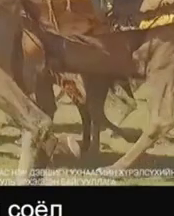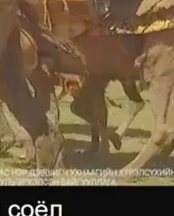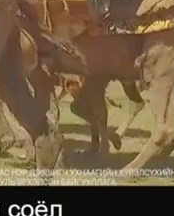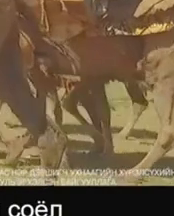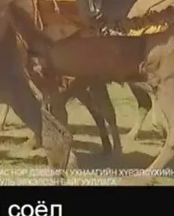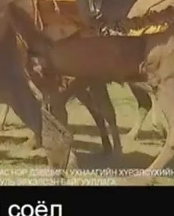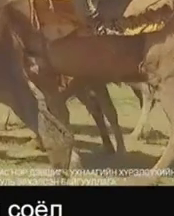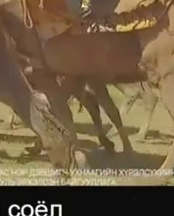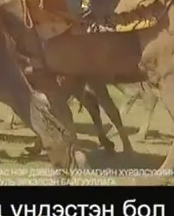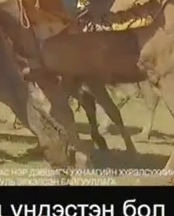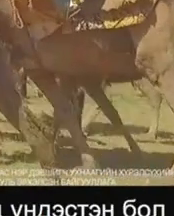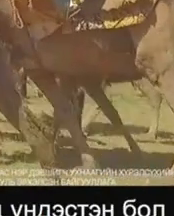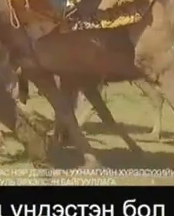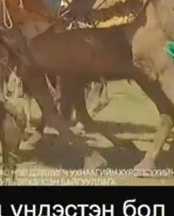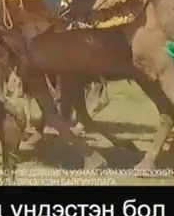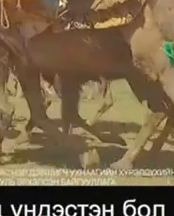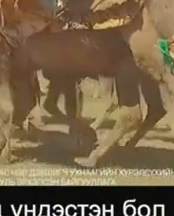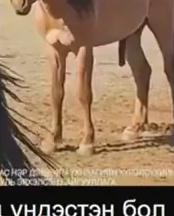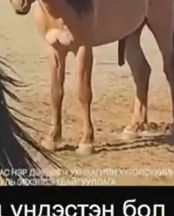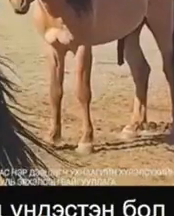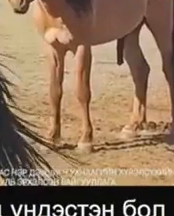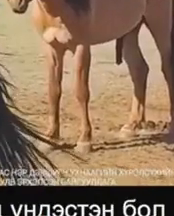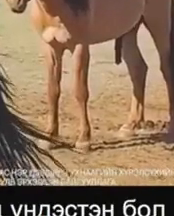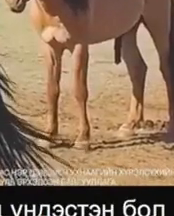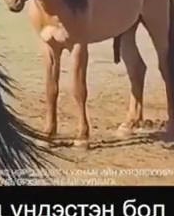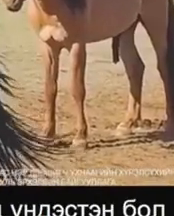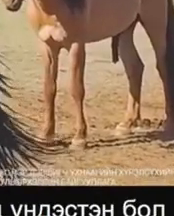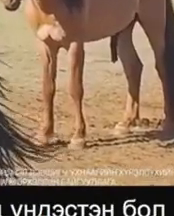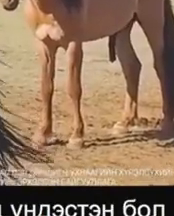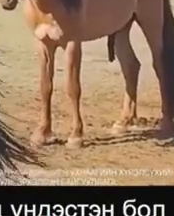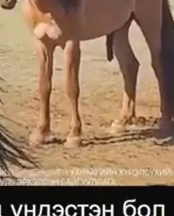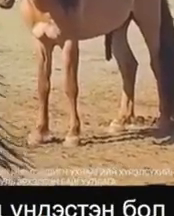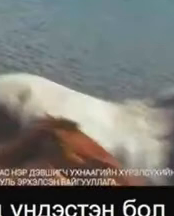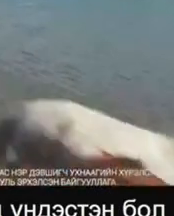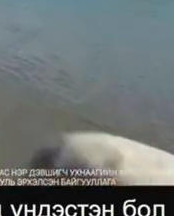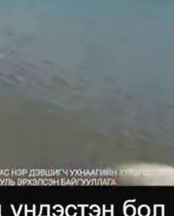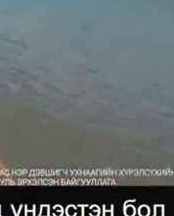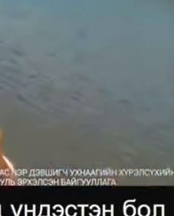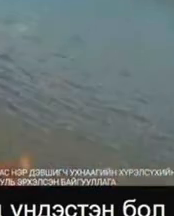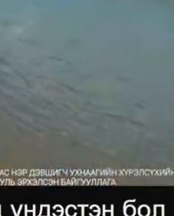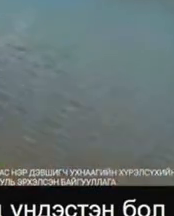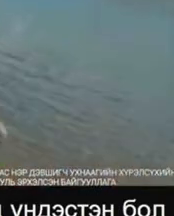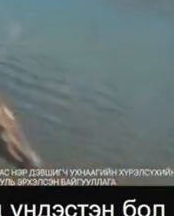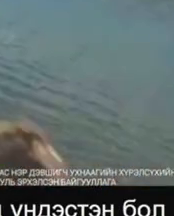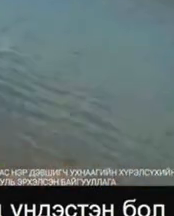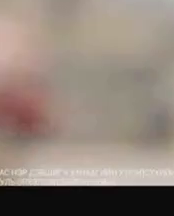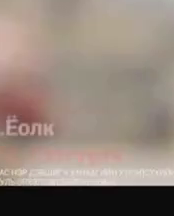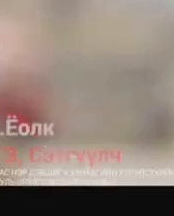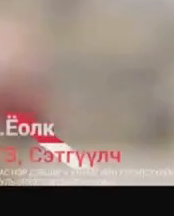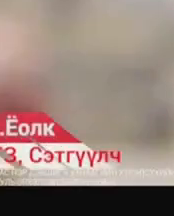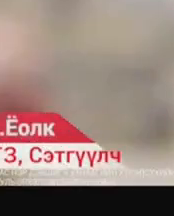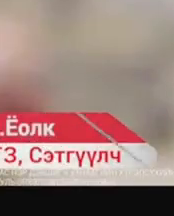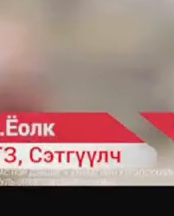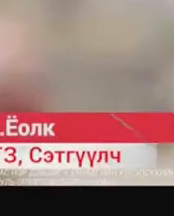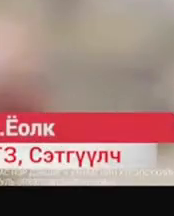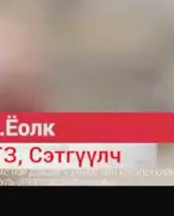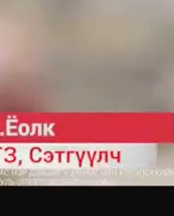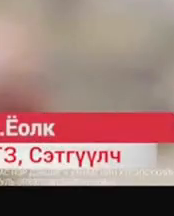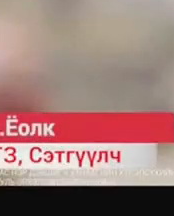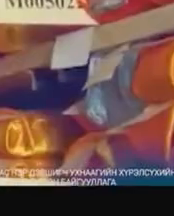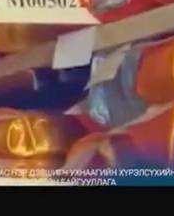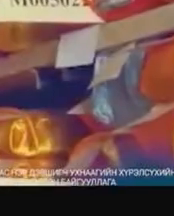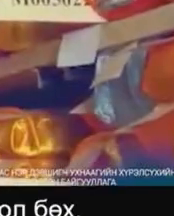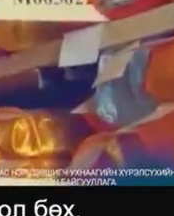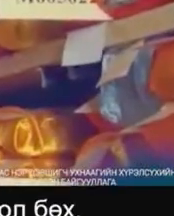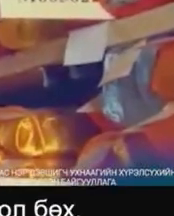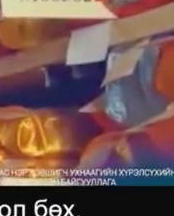иргэншлийн нэг нүүдлийн соёл иргэншлийн амьд халуун улбаг өнөөдрийн өдрийг хүртэл авч яваа цор ганц үндэстэн бол Монгол үндэстэн,